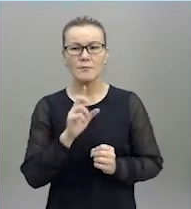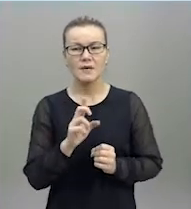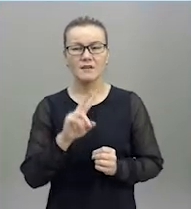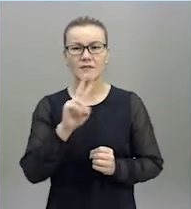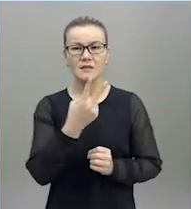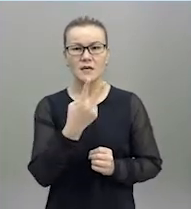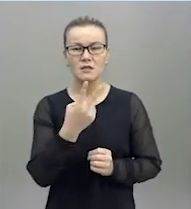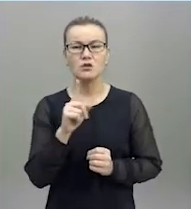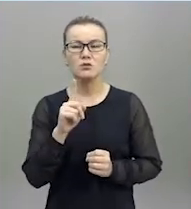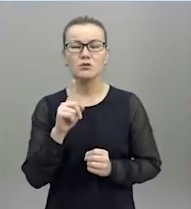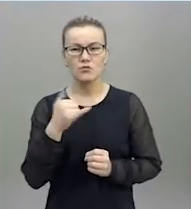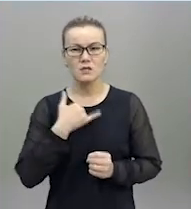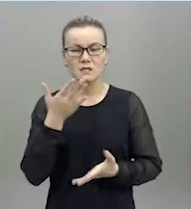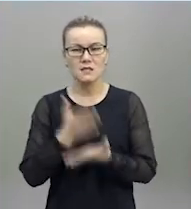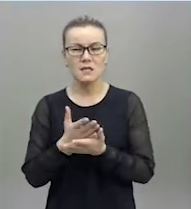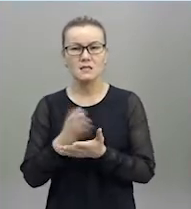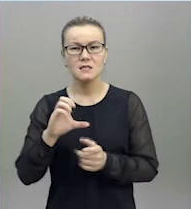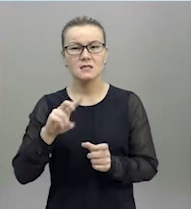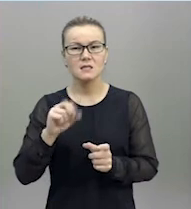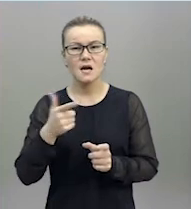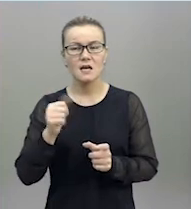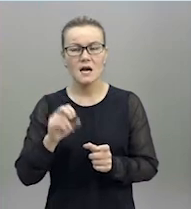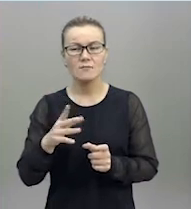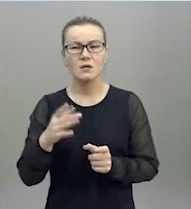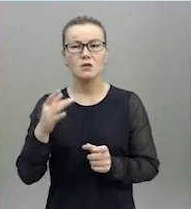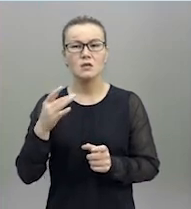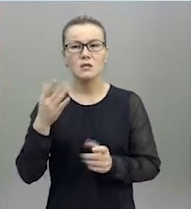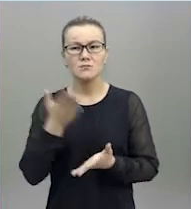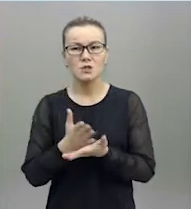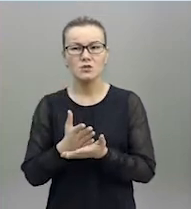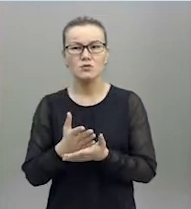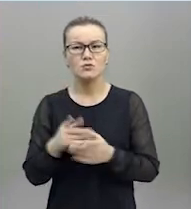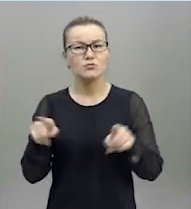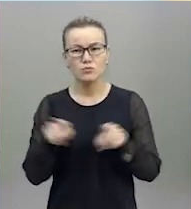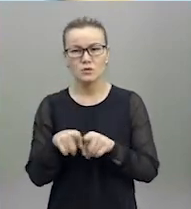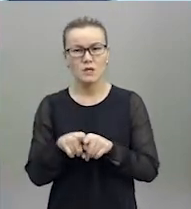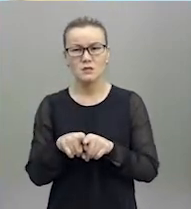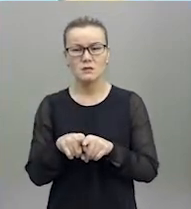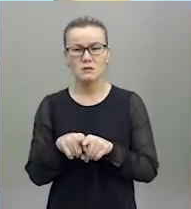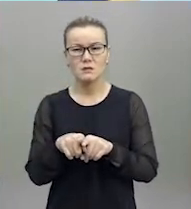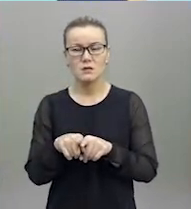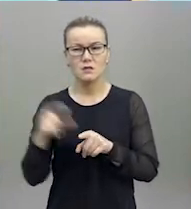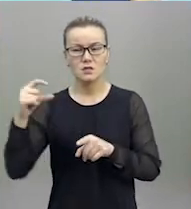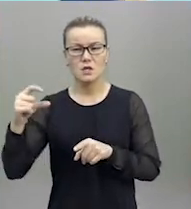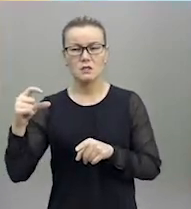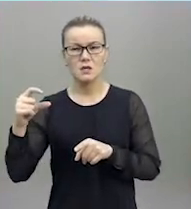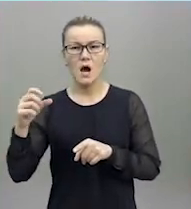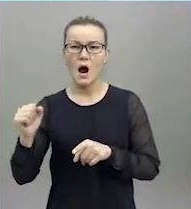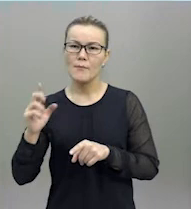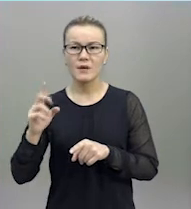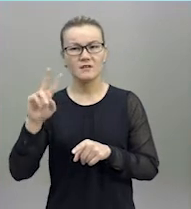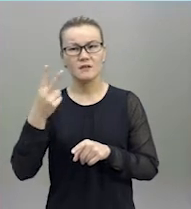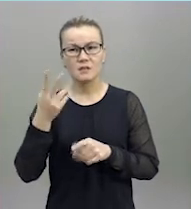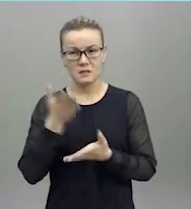есть ли у нас слагаемое имея ту же самую буквенную часть то есть буквенная часть а b квадрат